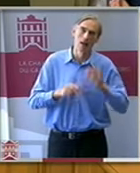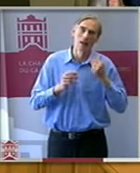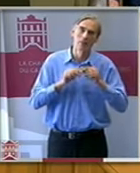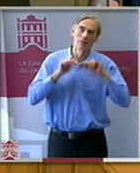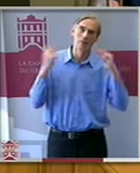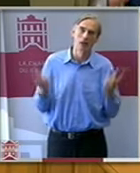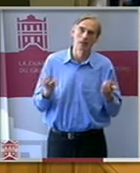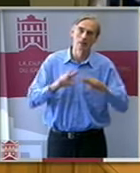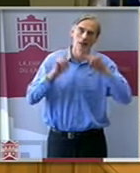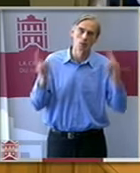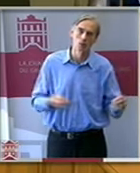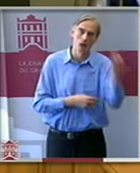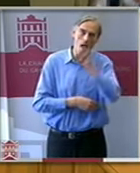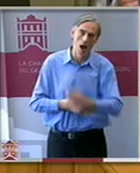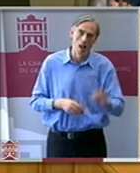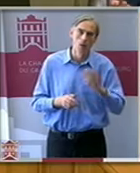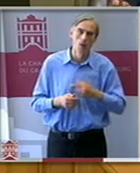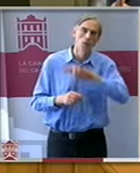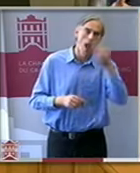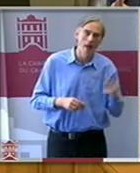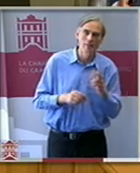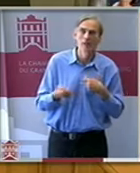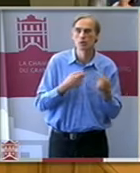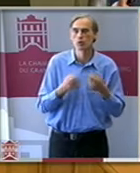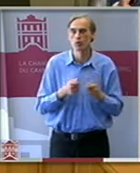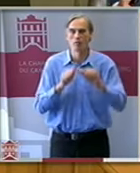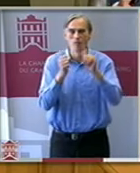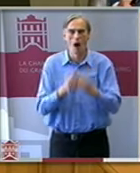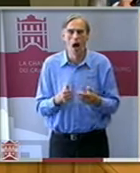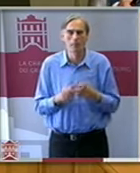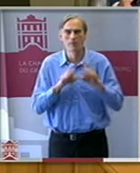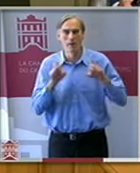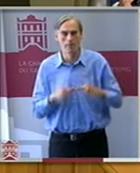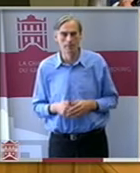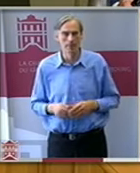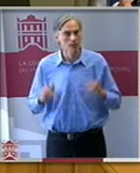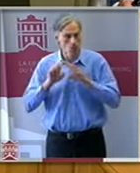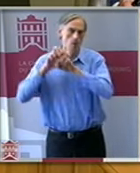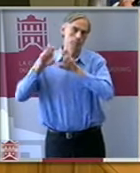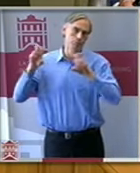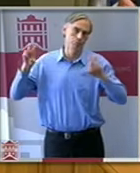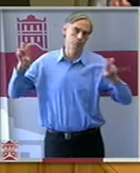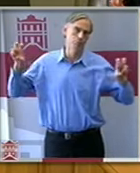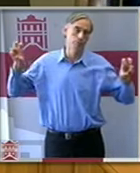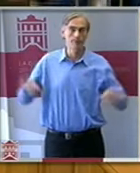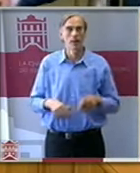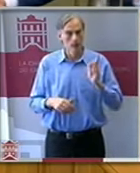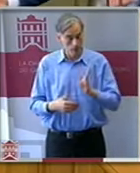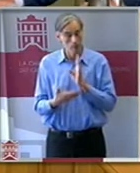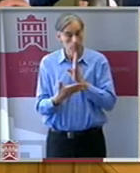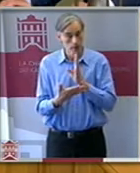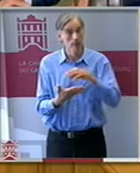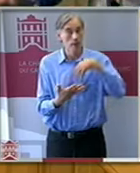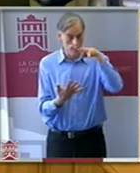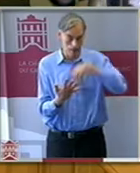Rapporte liest, demnächst, zum Most Rapporten über die Missionen vom Grupp an einzelne Länder, da